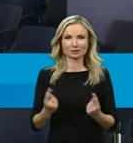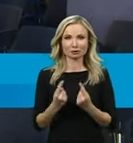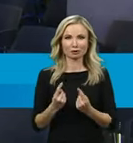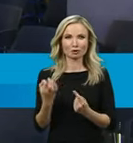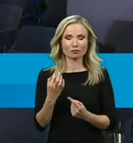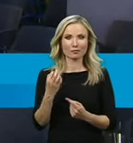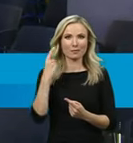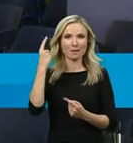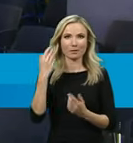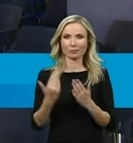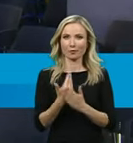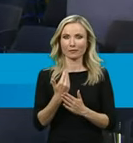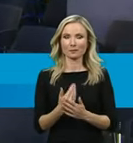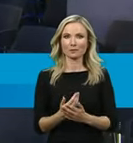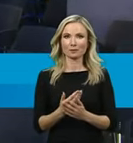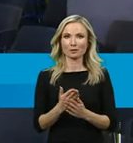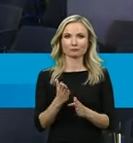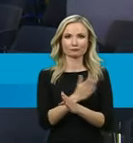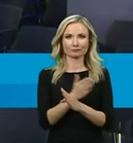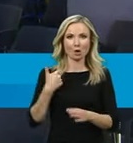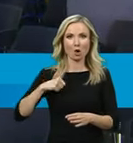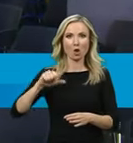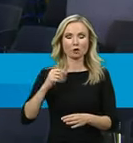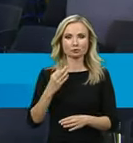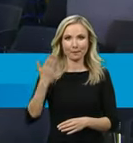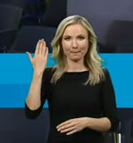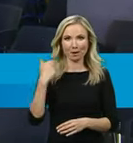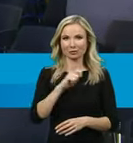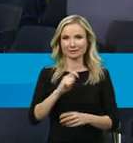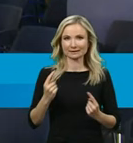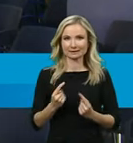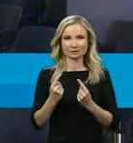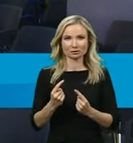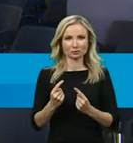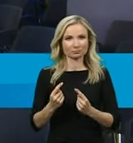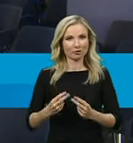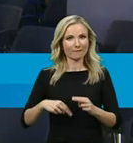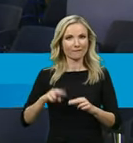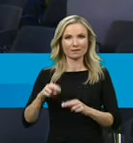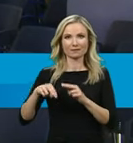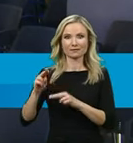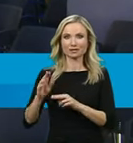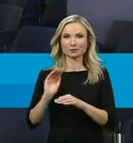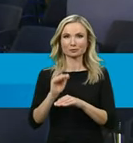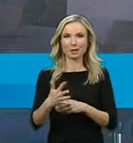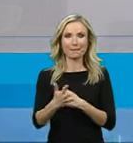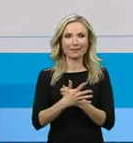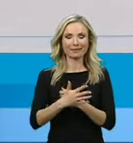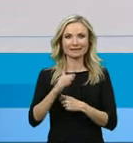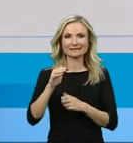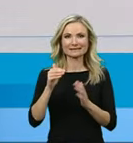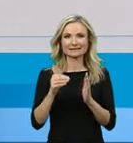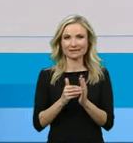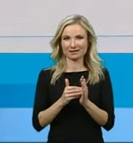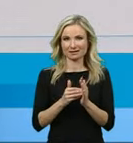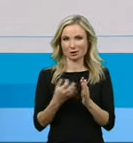Pokud se podíváme na loňská data, tak vidíme, že těch trestných činů bylo výrazně více než 15 tisíc, to znamená těch spáchaných v kybernetickém prostoru.